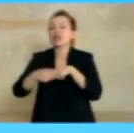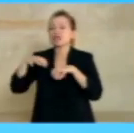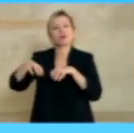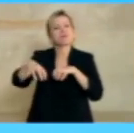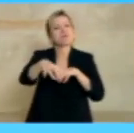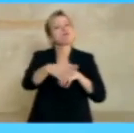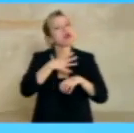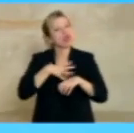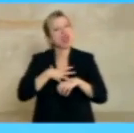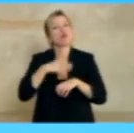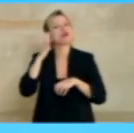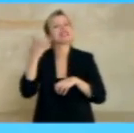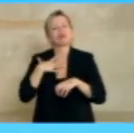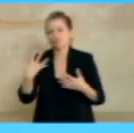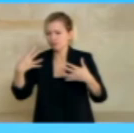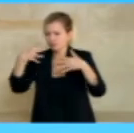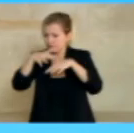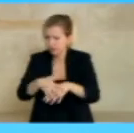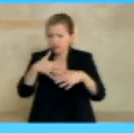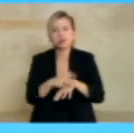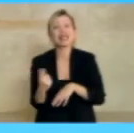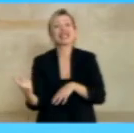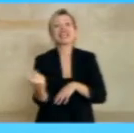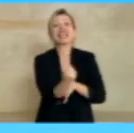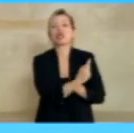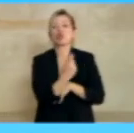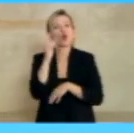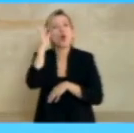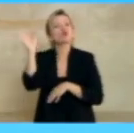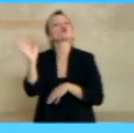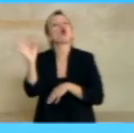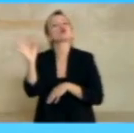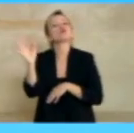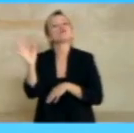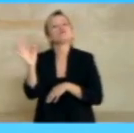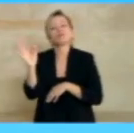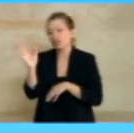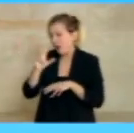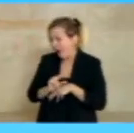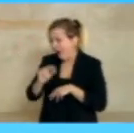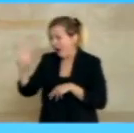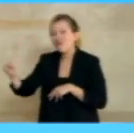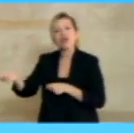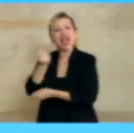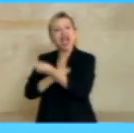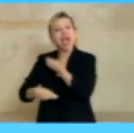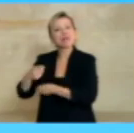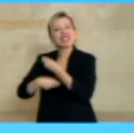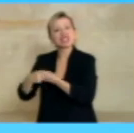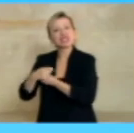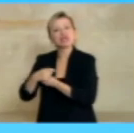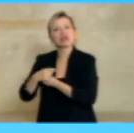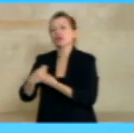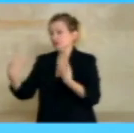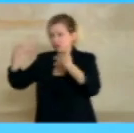κίνητρα συγχωνεύσεων, έτσι ώστε επιχειρήσεις να μπορούν να μεγαλώνουν και να αποκτούν ένα κρίσιμο μέγεθος που θα τις κάνει πιο ανταγωνιστικές. Δεν